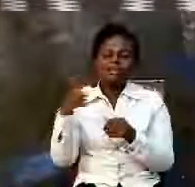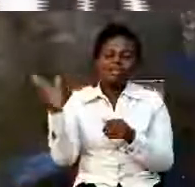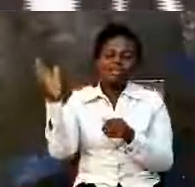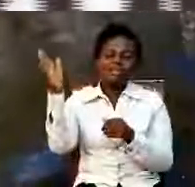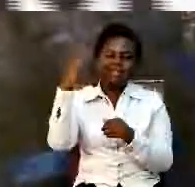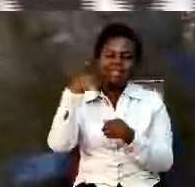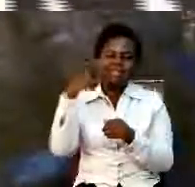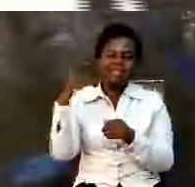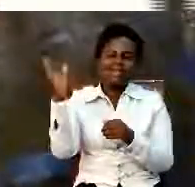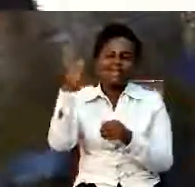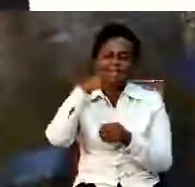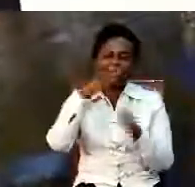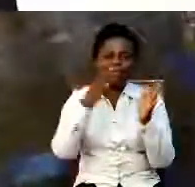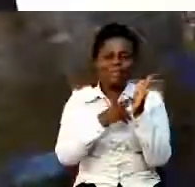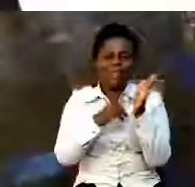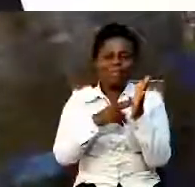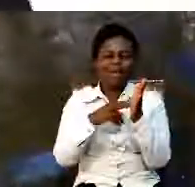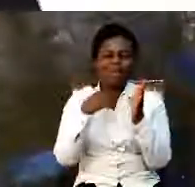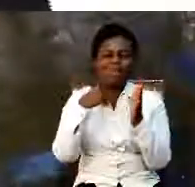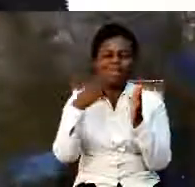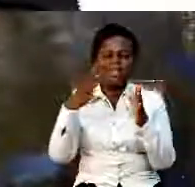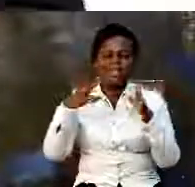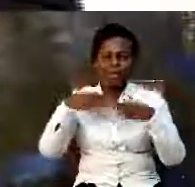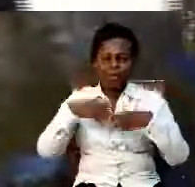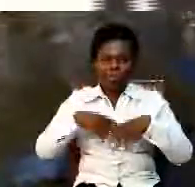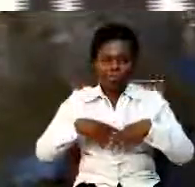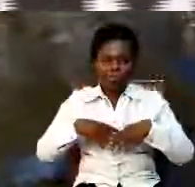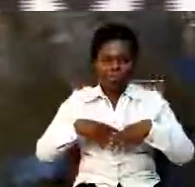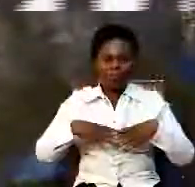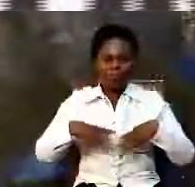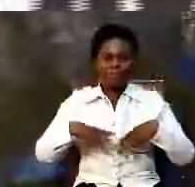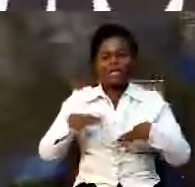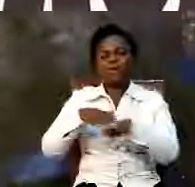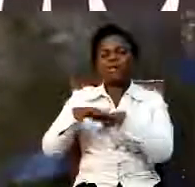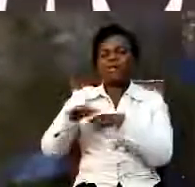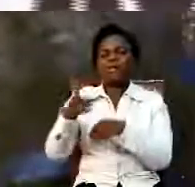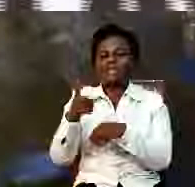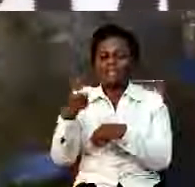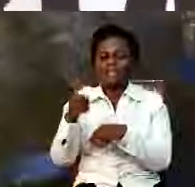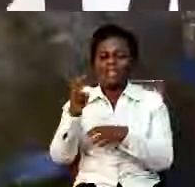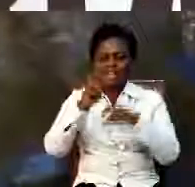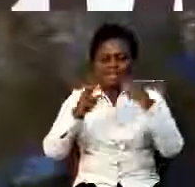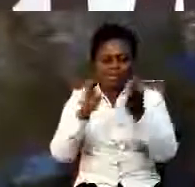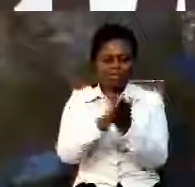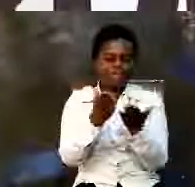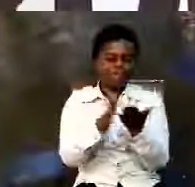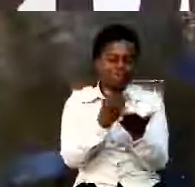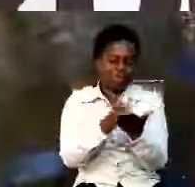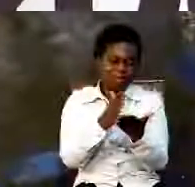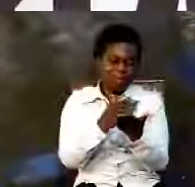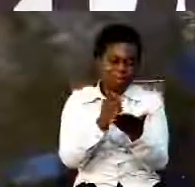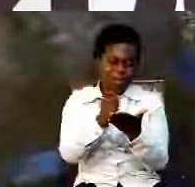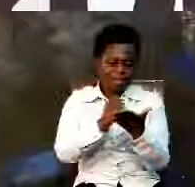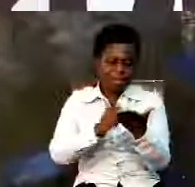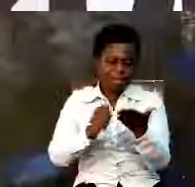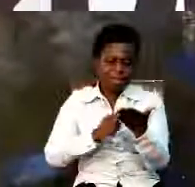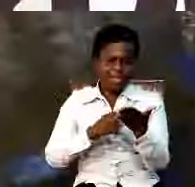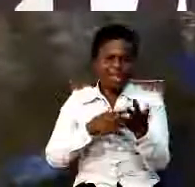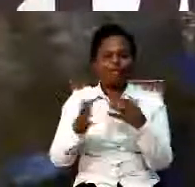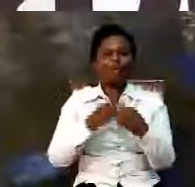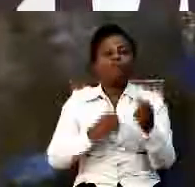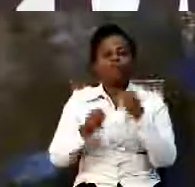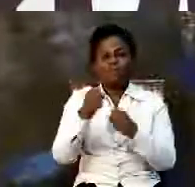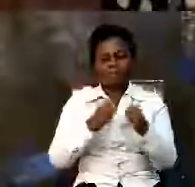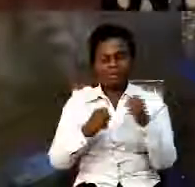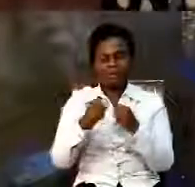jioni, utamwambia nini? Bwana asifiwe sana. Katafute notebook uanze kuandika ufanye mazoezi. Maana hii kibarua kigumu ndugu zangu. Bwana